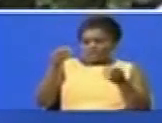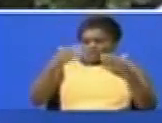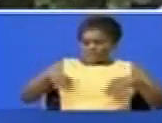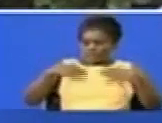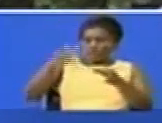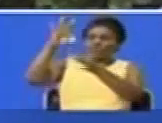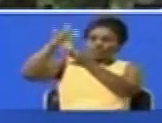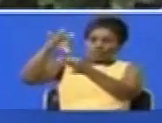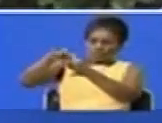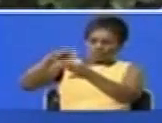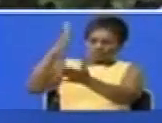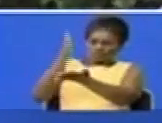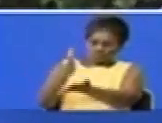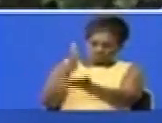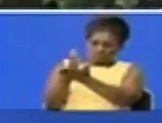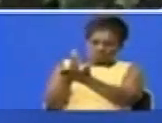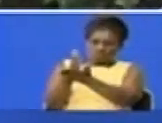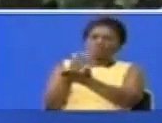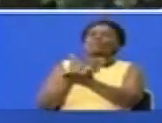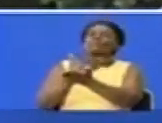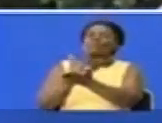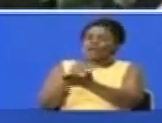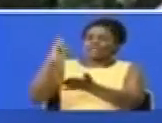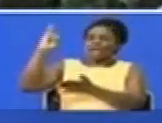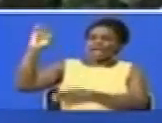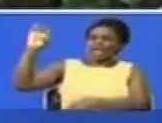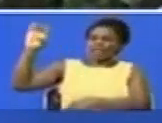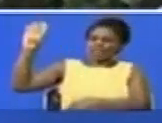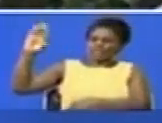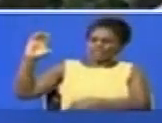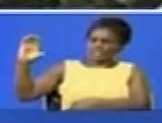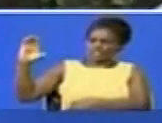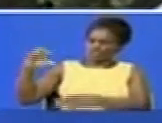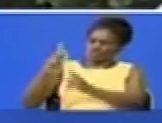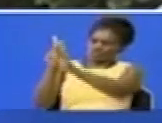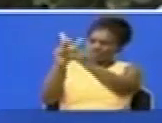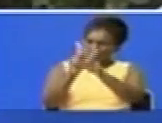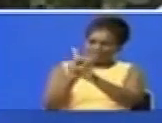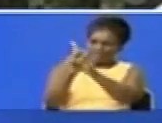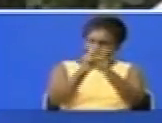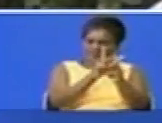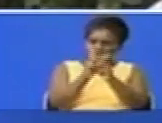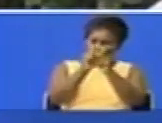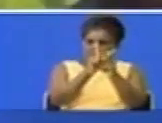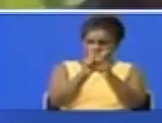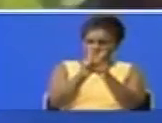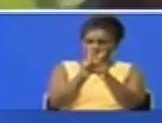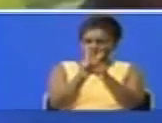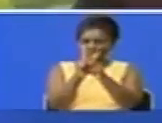and this is something which we want IEBC to be very, very careful about, because we don't